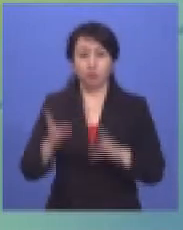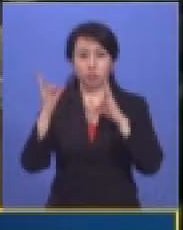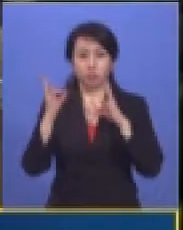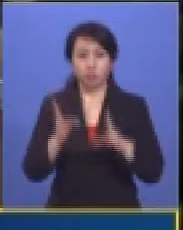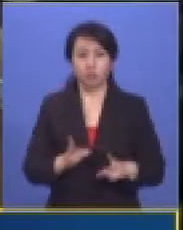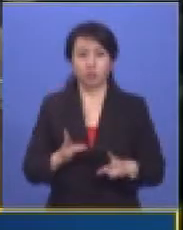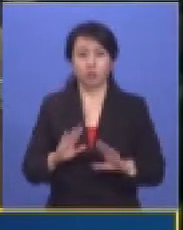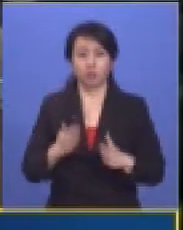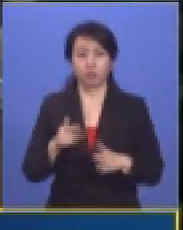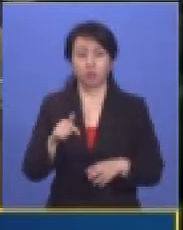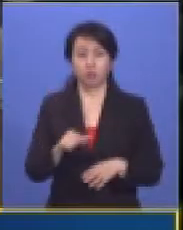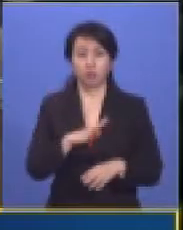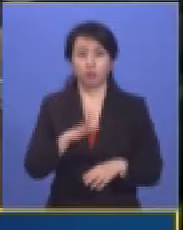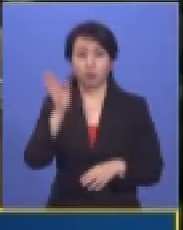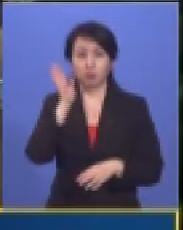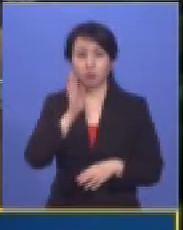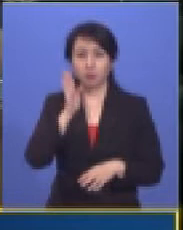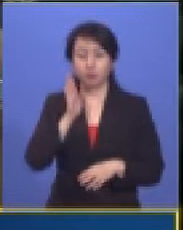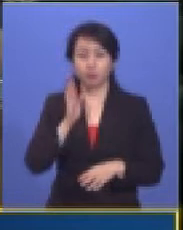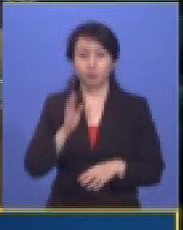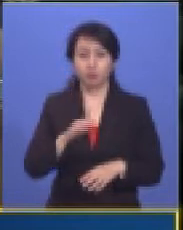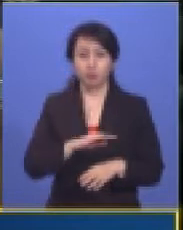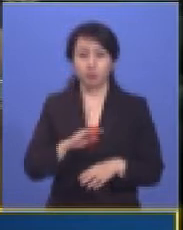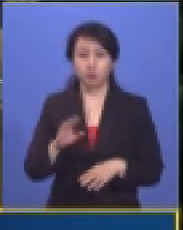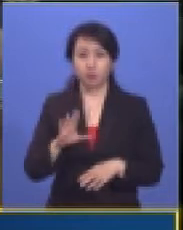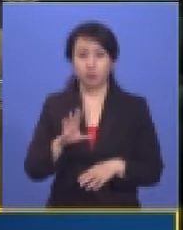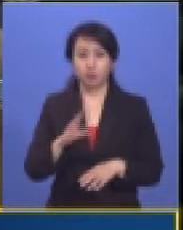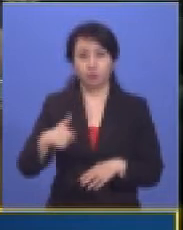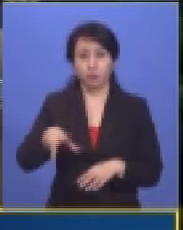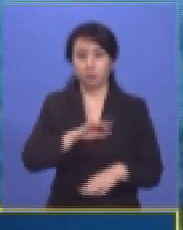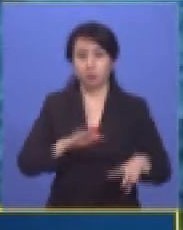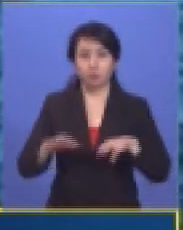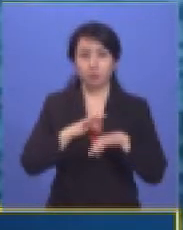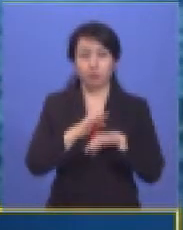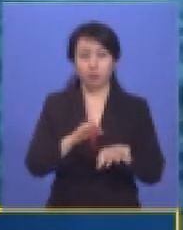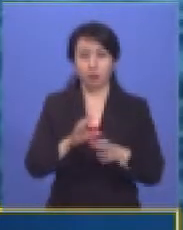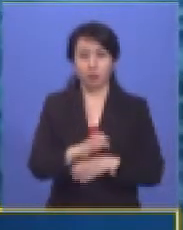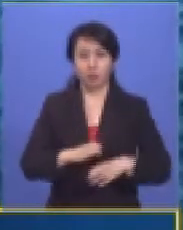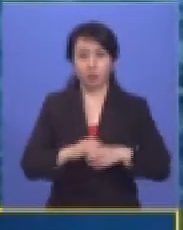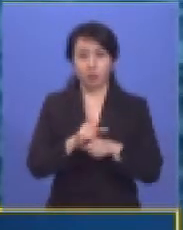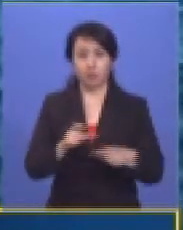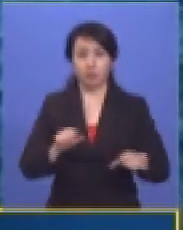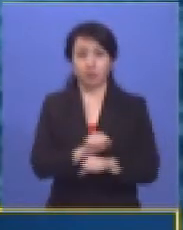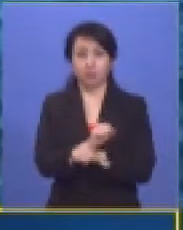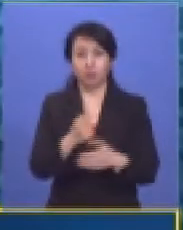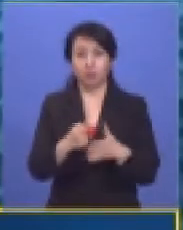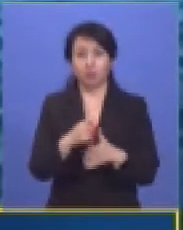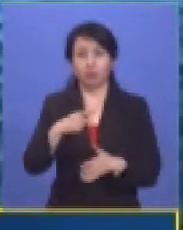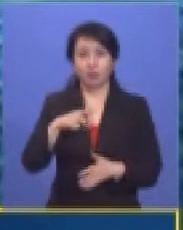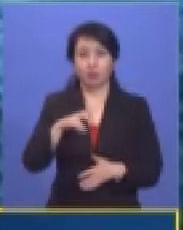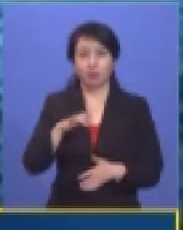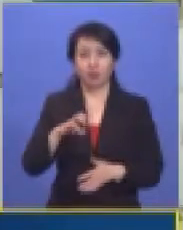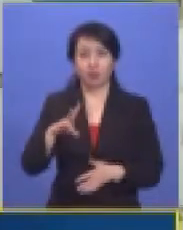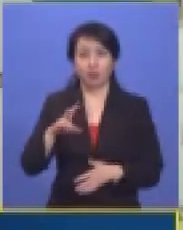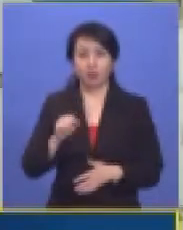зоне ЧС, в том числе в водной среде и в пожарной эстафете. Все мероприятия проходили на базе Академии гражданской защиты